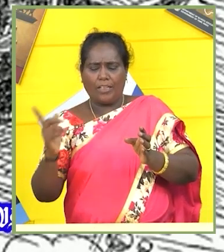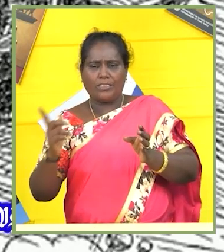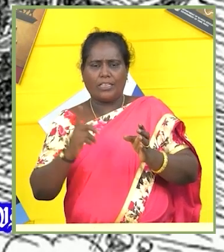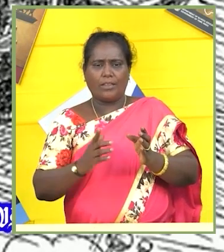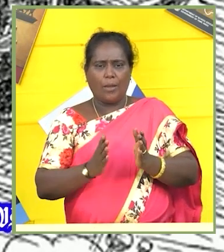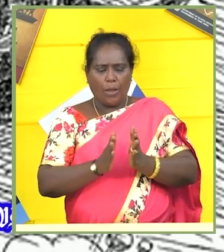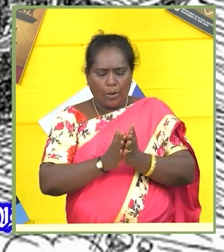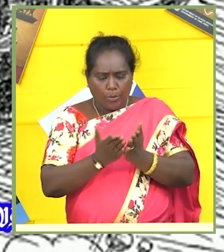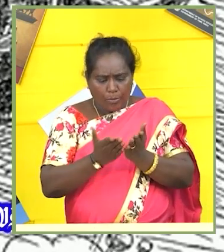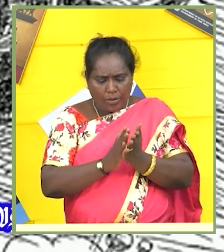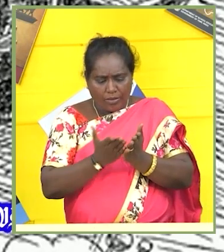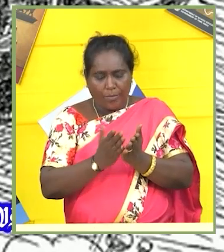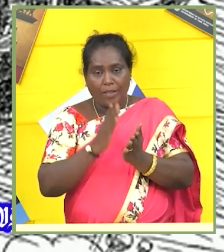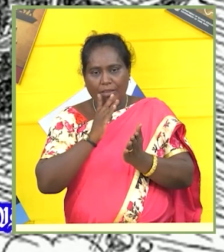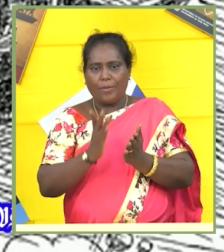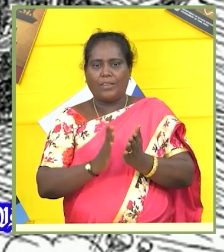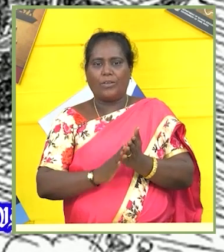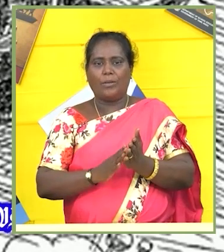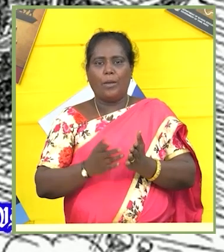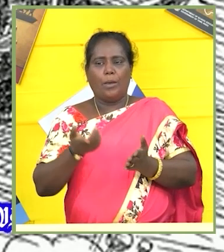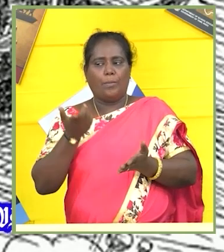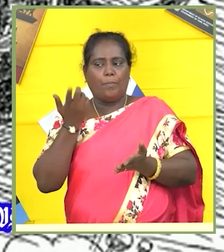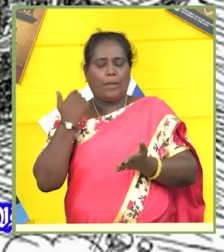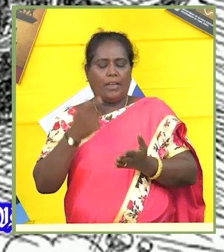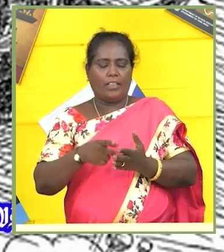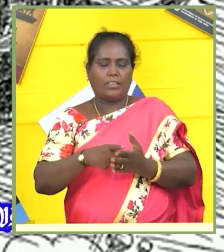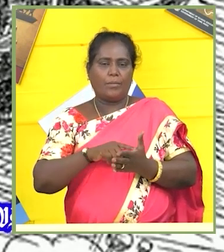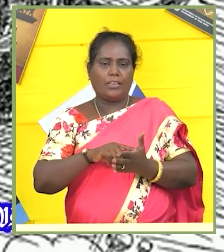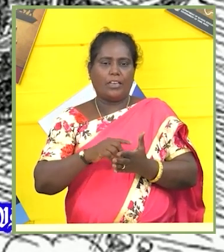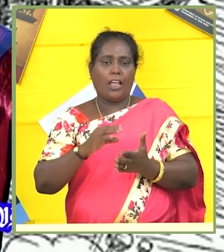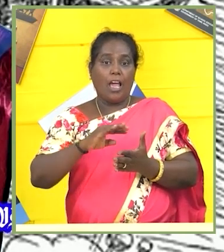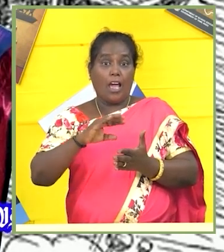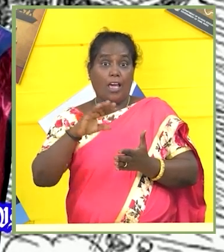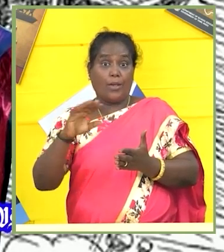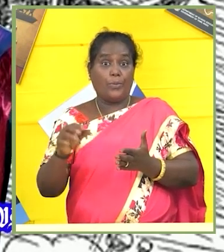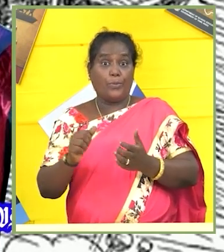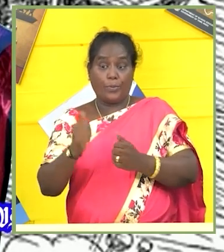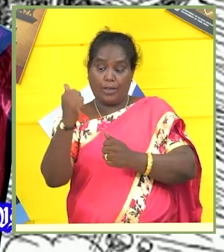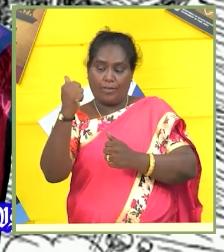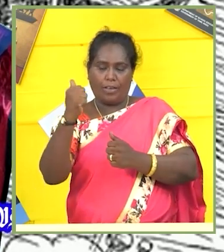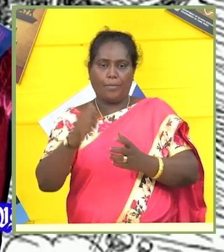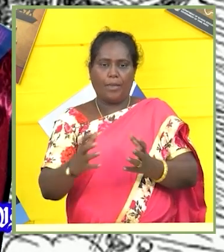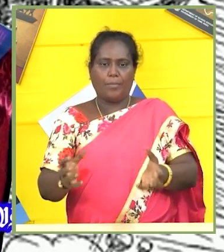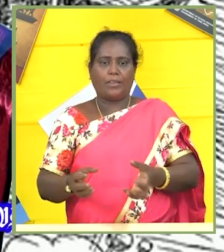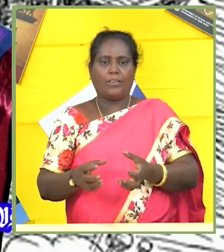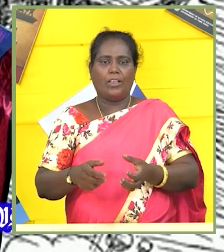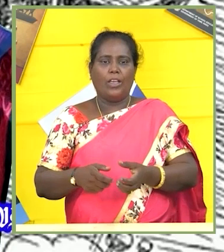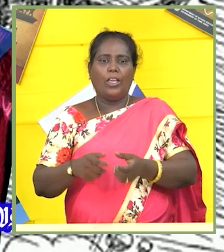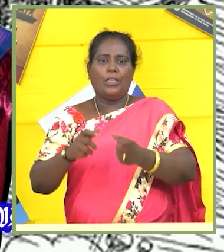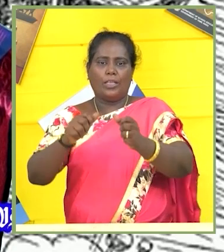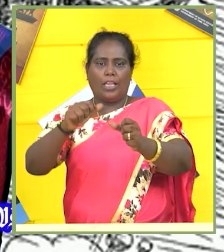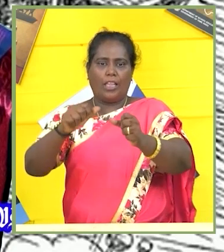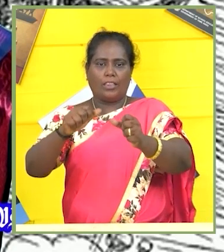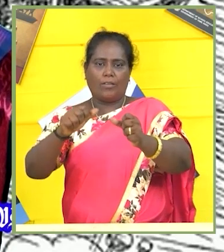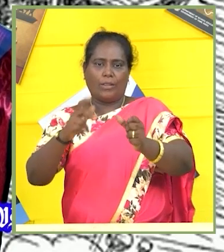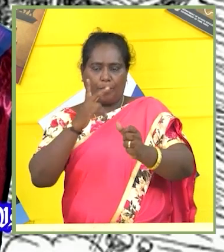கொள்ள அருகிலுள்ள நூலகங்களுக்கு சென்று நூல்களை வாசித்து பயன்பெறுங்கள். பண்டை தமிழர்களின் அற உணர்வை